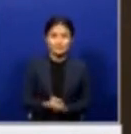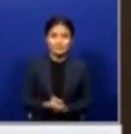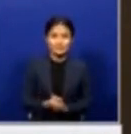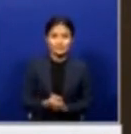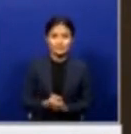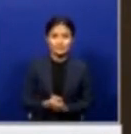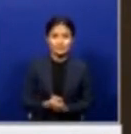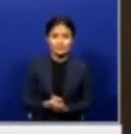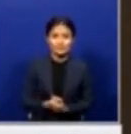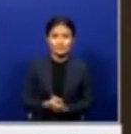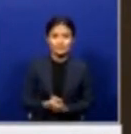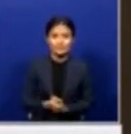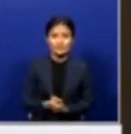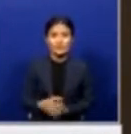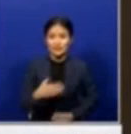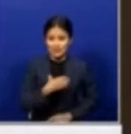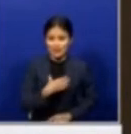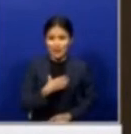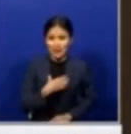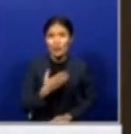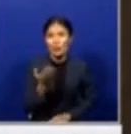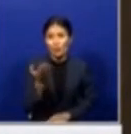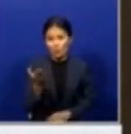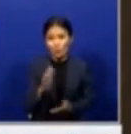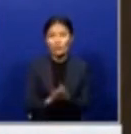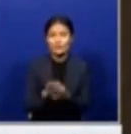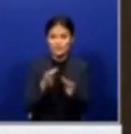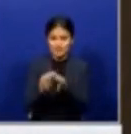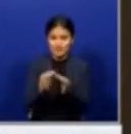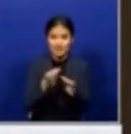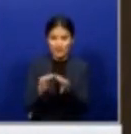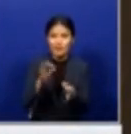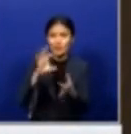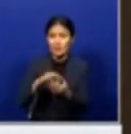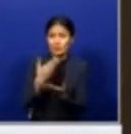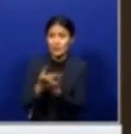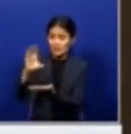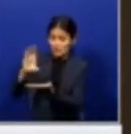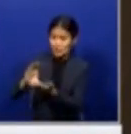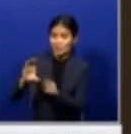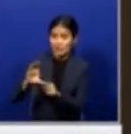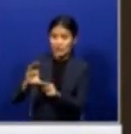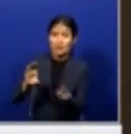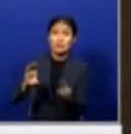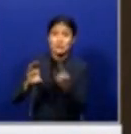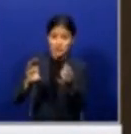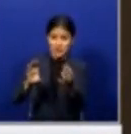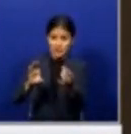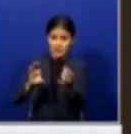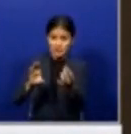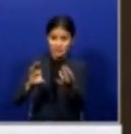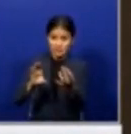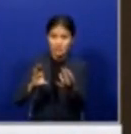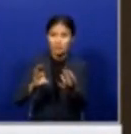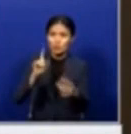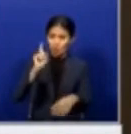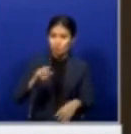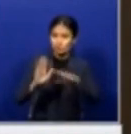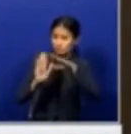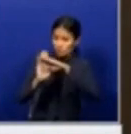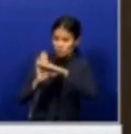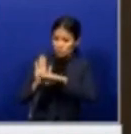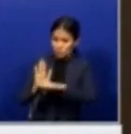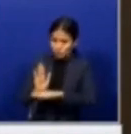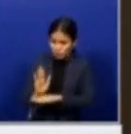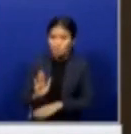ข้อมูลที่อยากจะให้มีการใช้จ่ายเพิ่มขึ้นนะครับวิกฤตครั้งนี้นะครับทำให้รัฐเนี่ยต้องเสียร